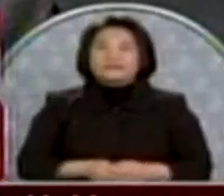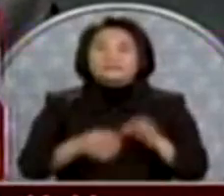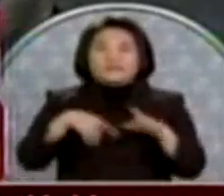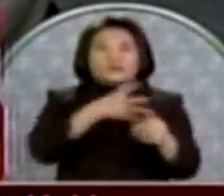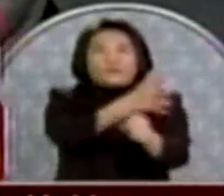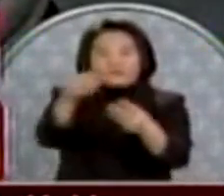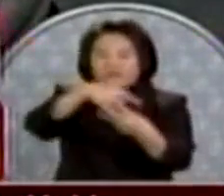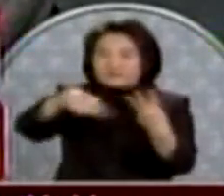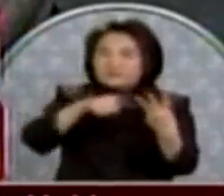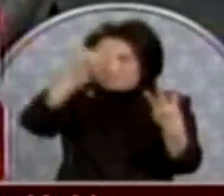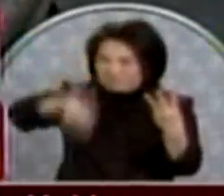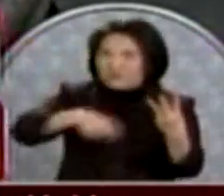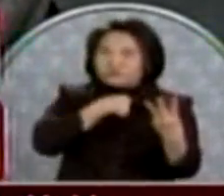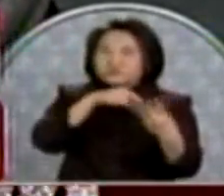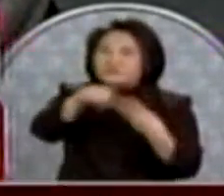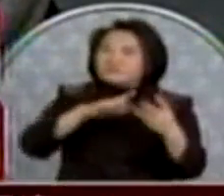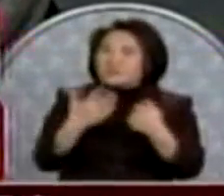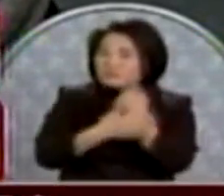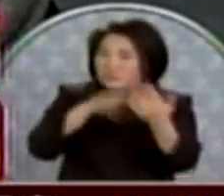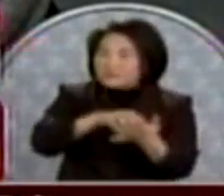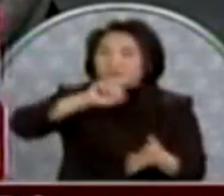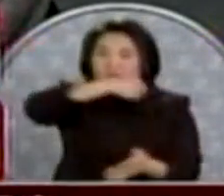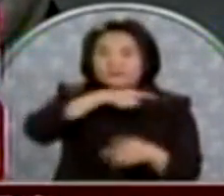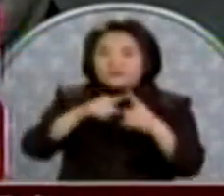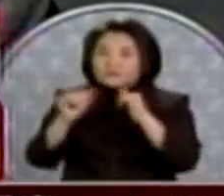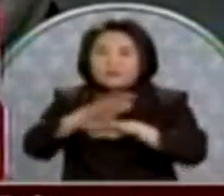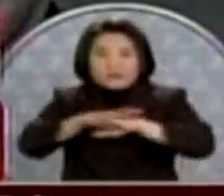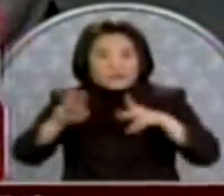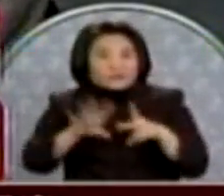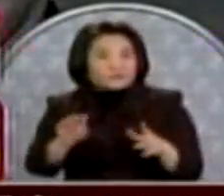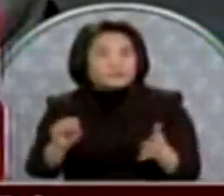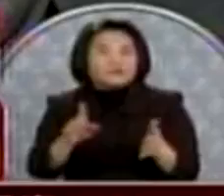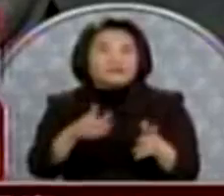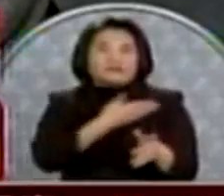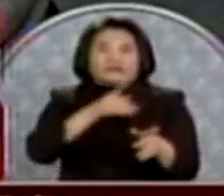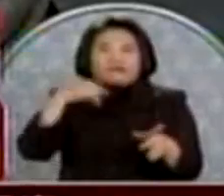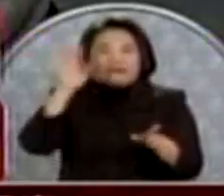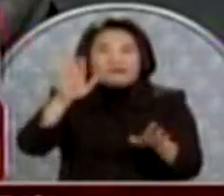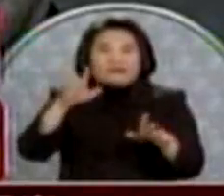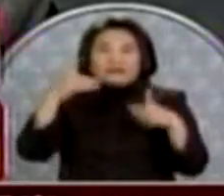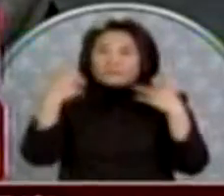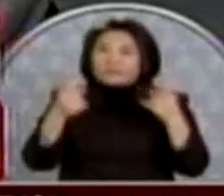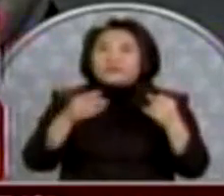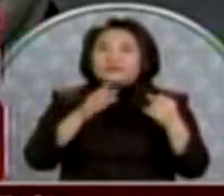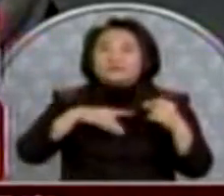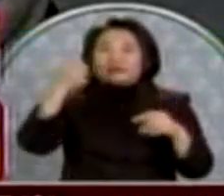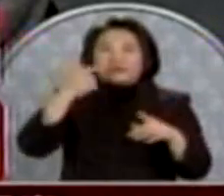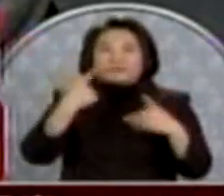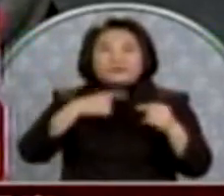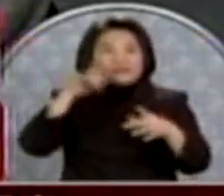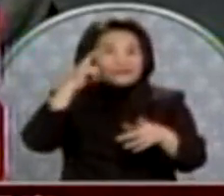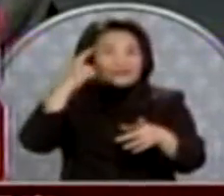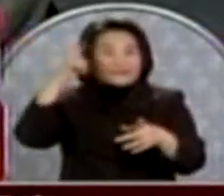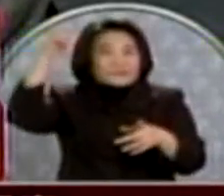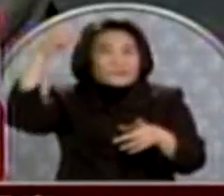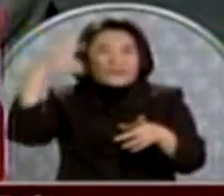对策，并请你们承诺，请你们用什么来保证台湾的人民的安全，让梦魇不会变梦，让梦魇成为